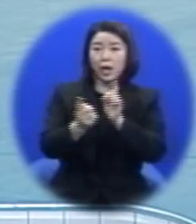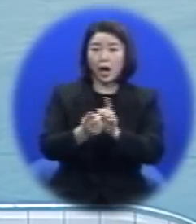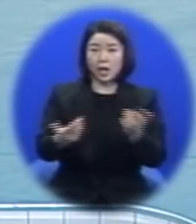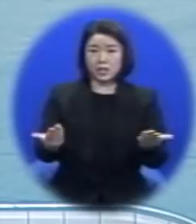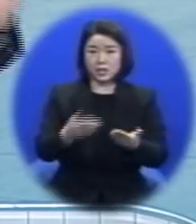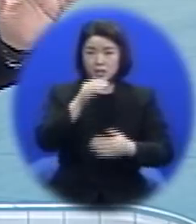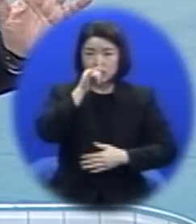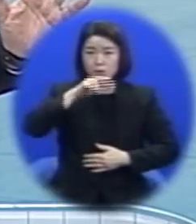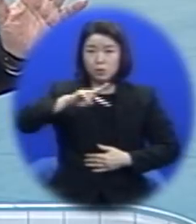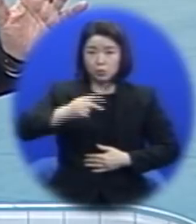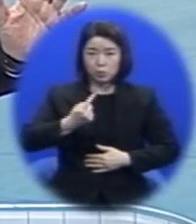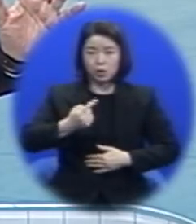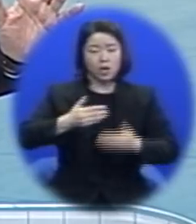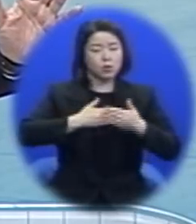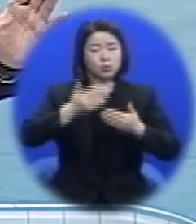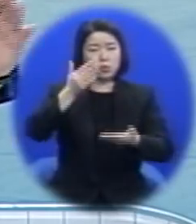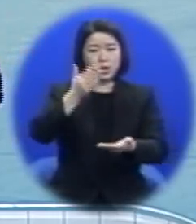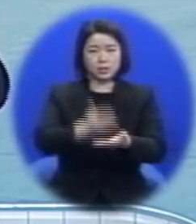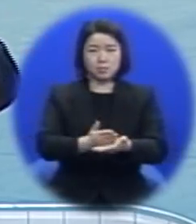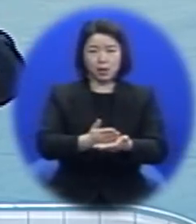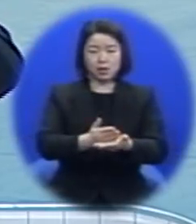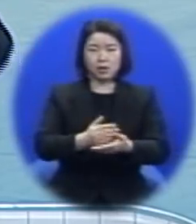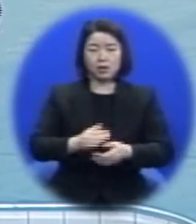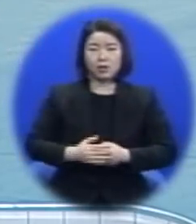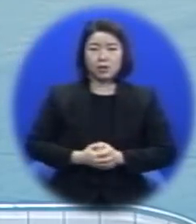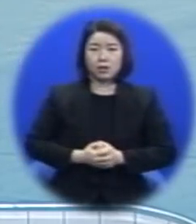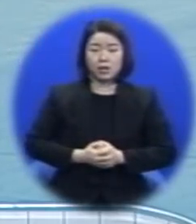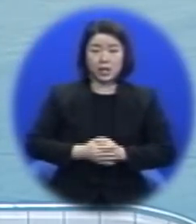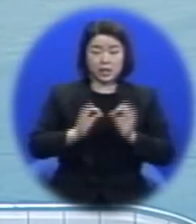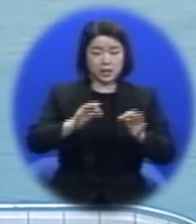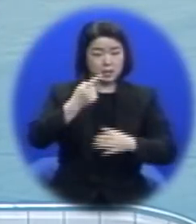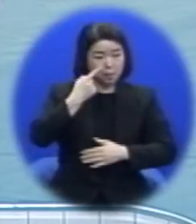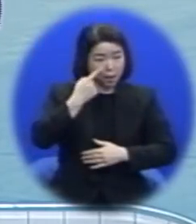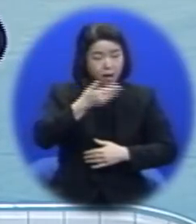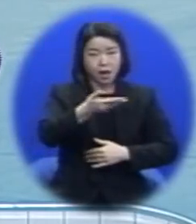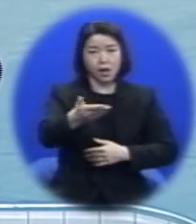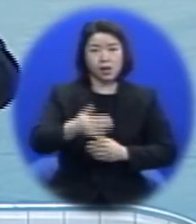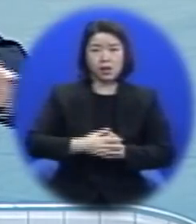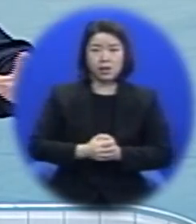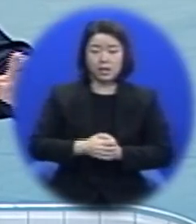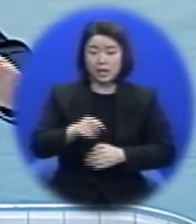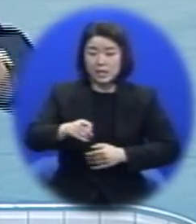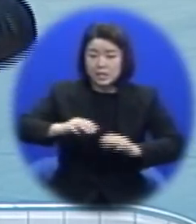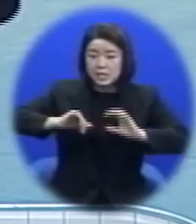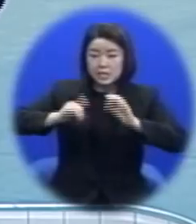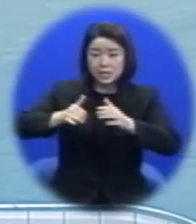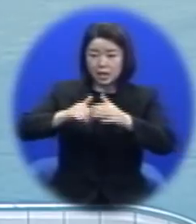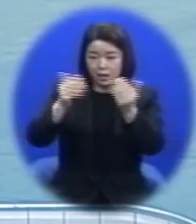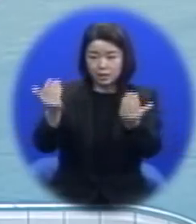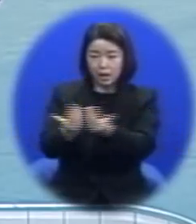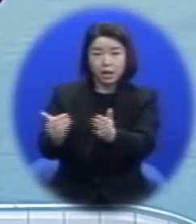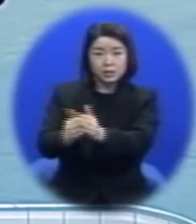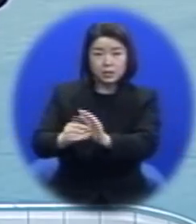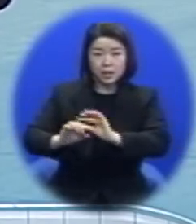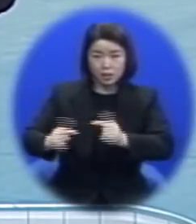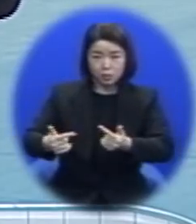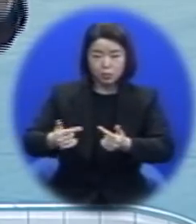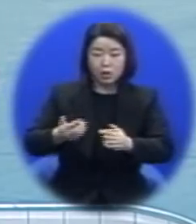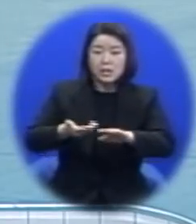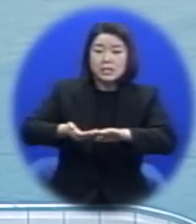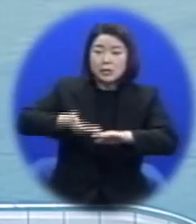하더라도 두려워하지 말라. 이제 보라는 거예요. 이 세상이 전부가 아니고 하늘이 있고